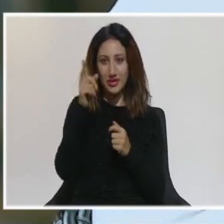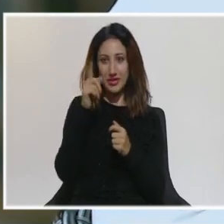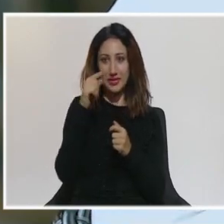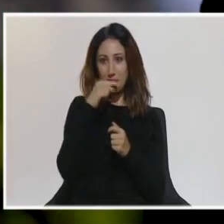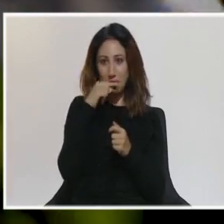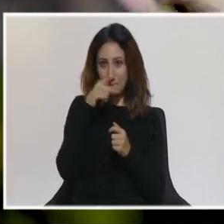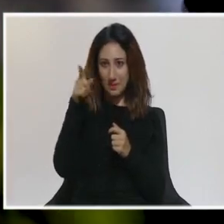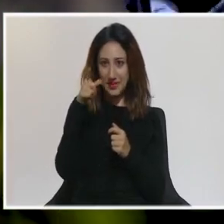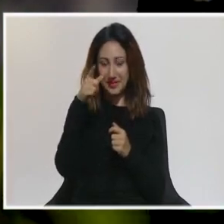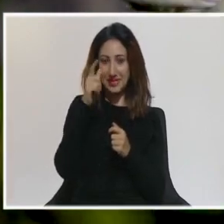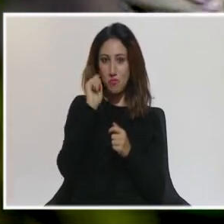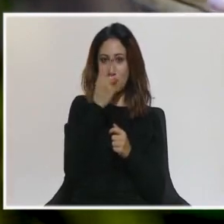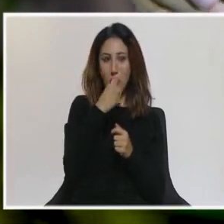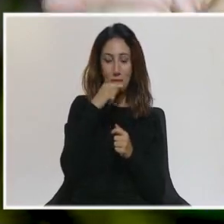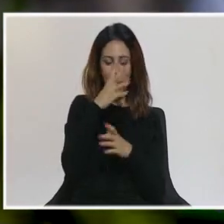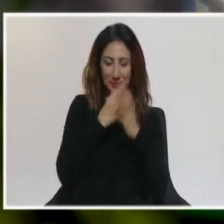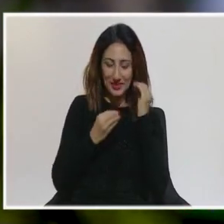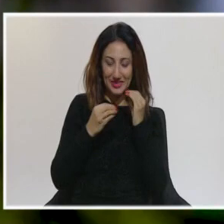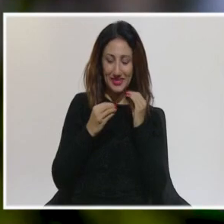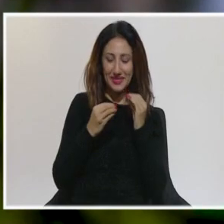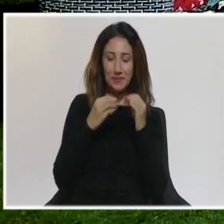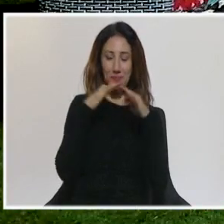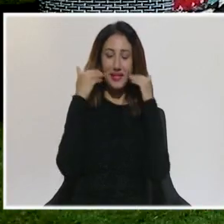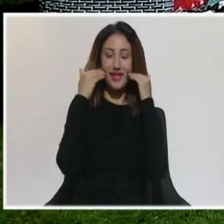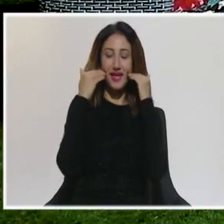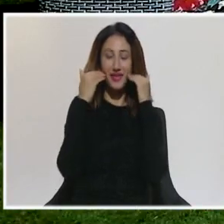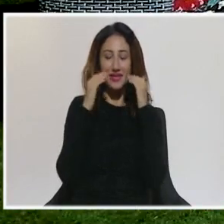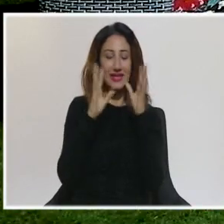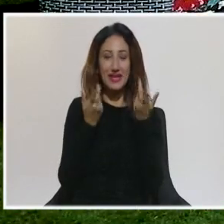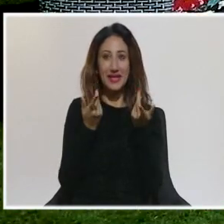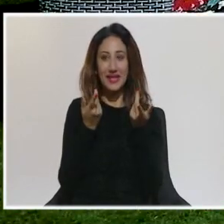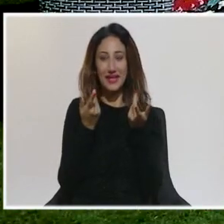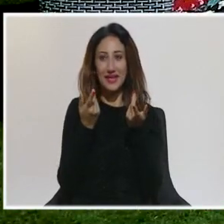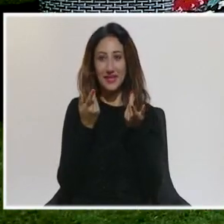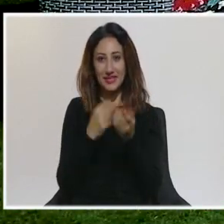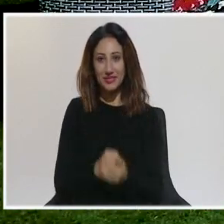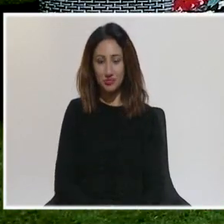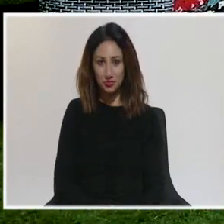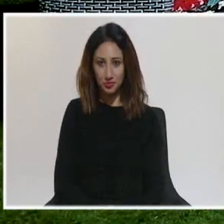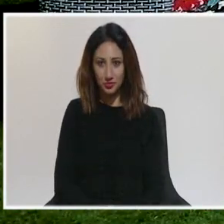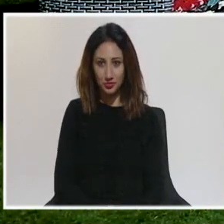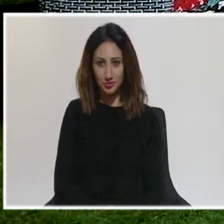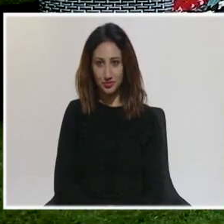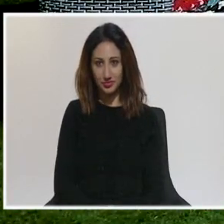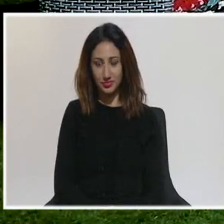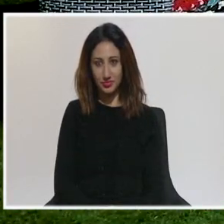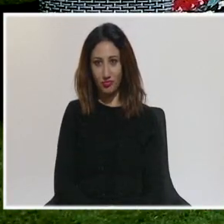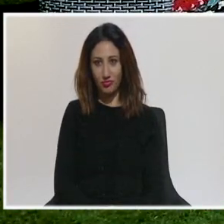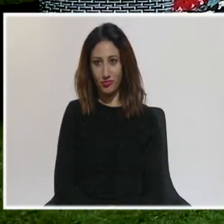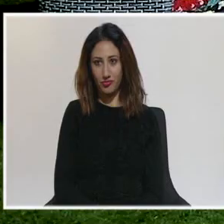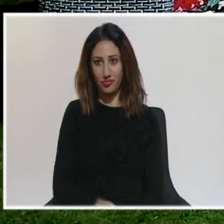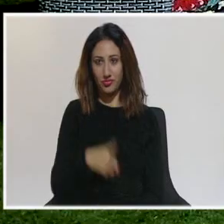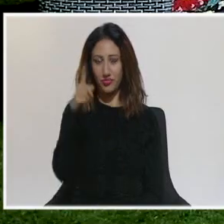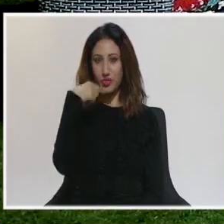حاجة لحة مختلفة. يلا عايزة ايه؟ العصبية. لحلي ها عايزة ايه؟ يلا ضحكيه. لا لا انت تعرفي. لا لا, لا